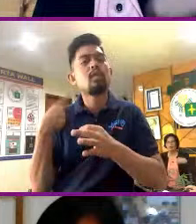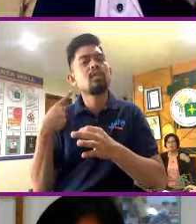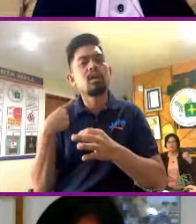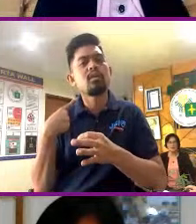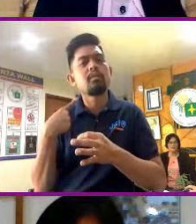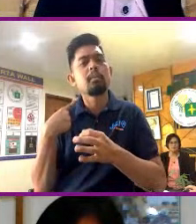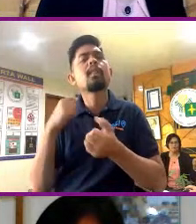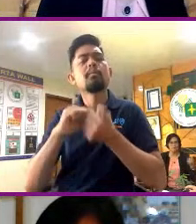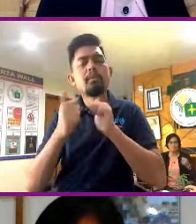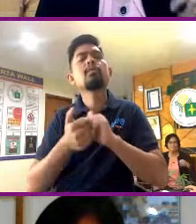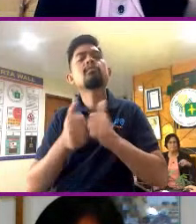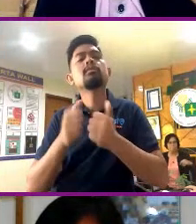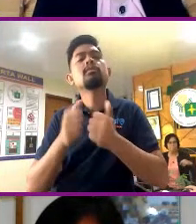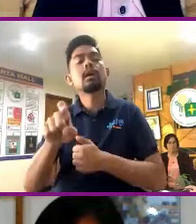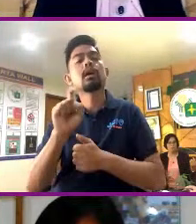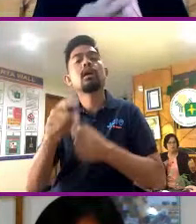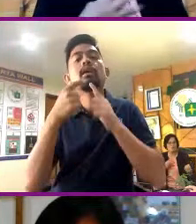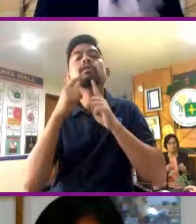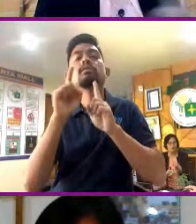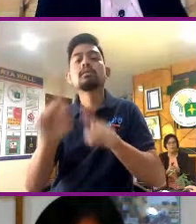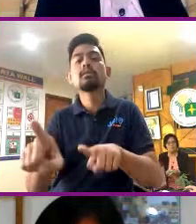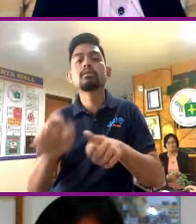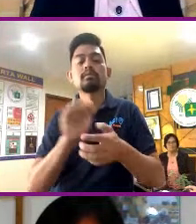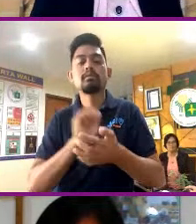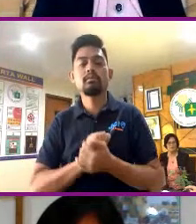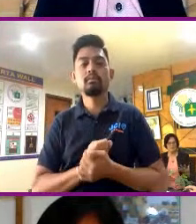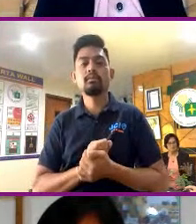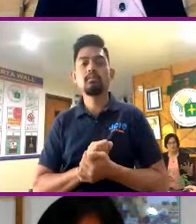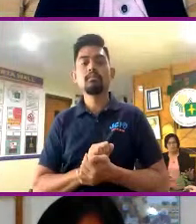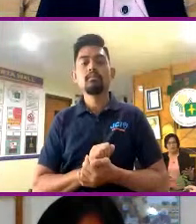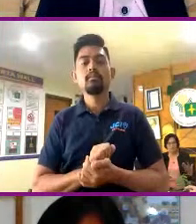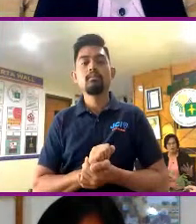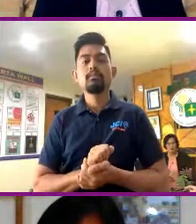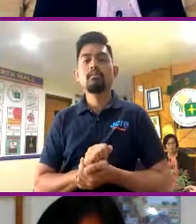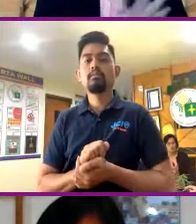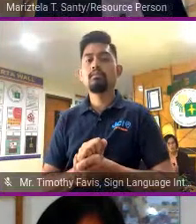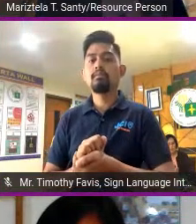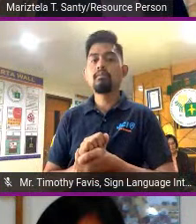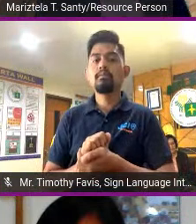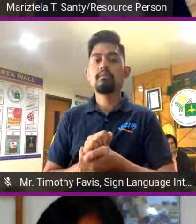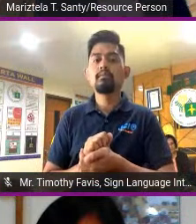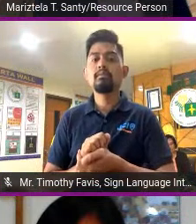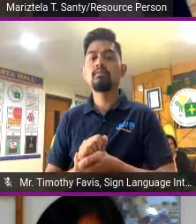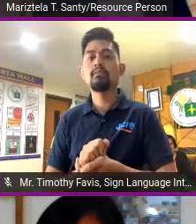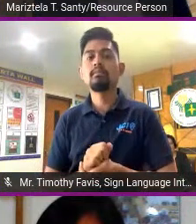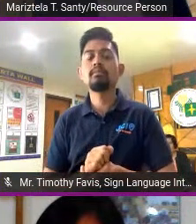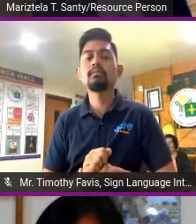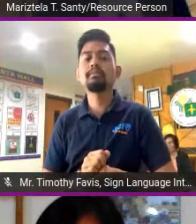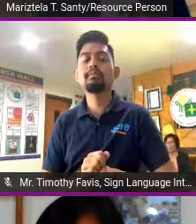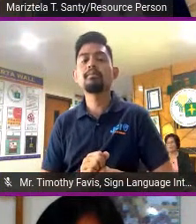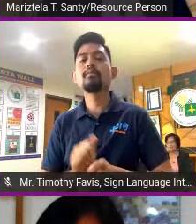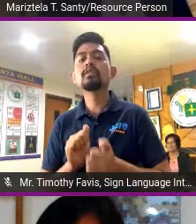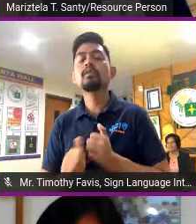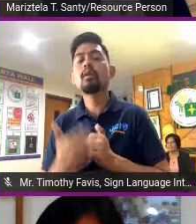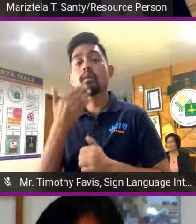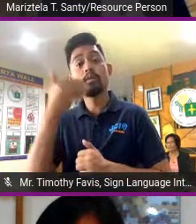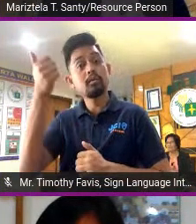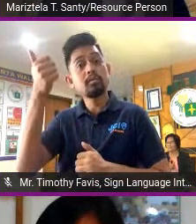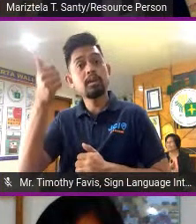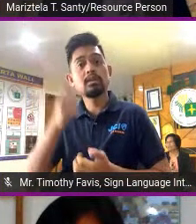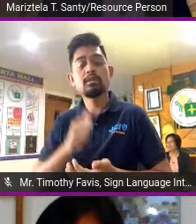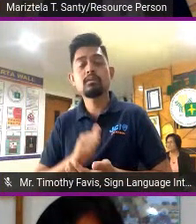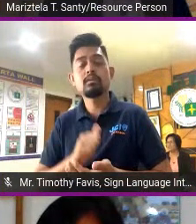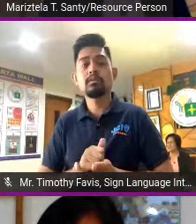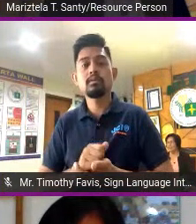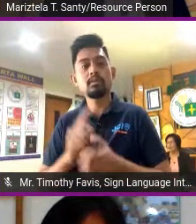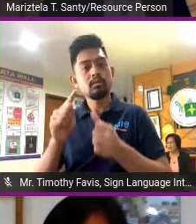5% because the 95% could influence the ano, as long as you have gender issues. So the best, the